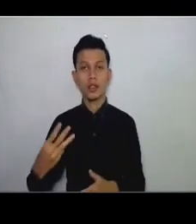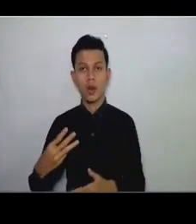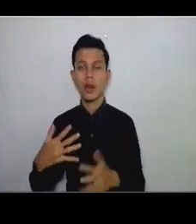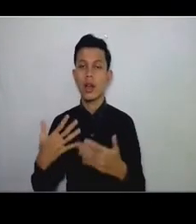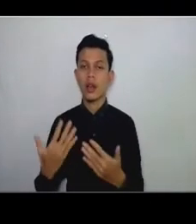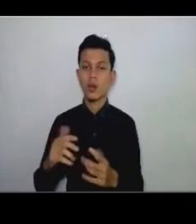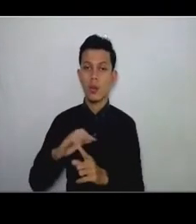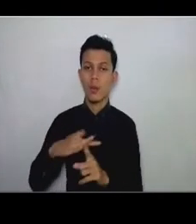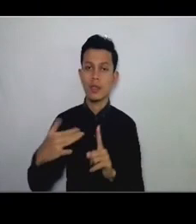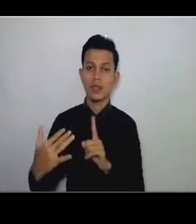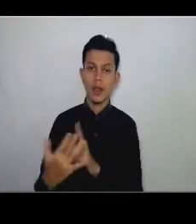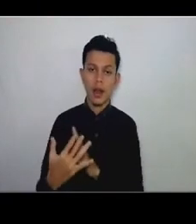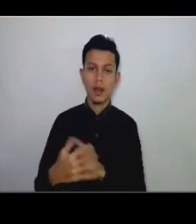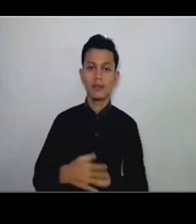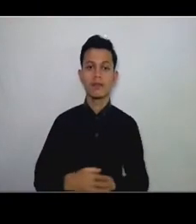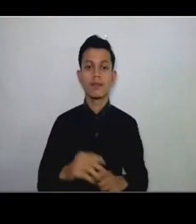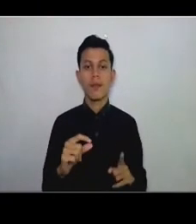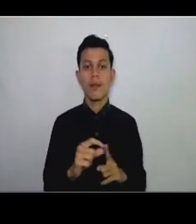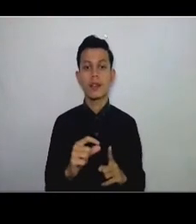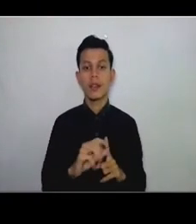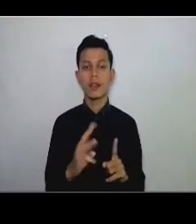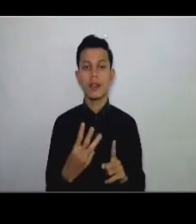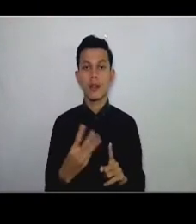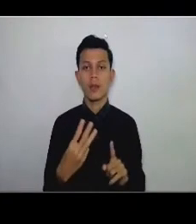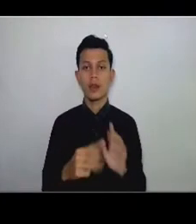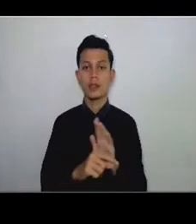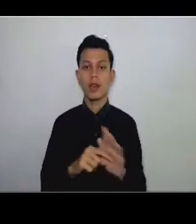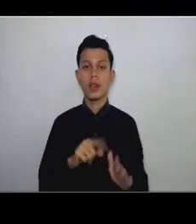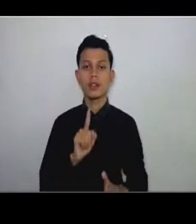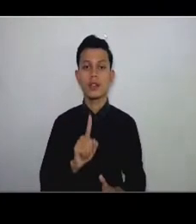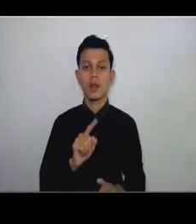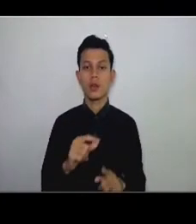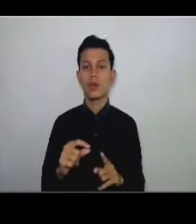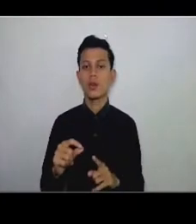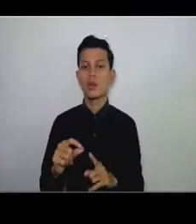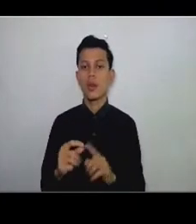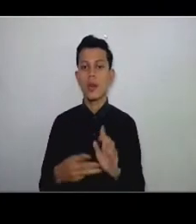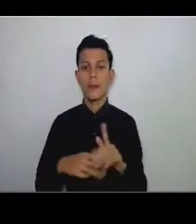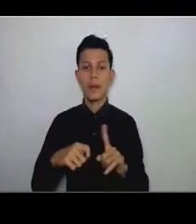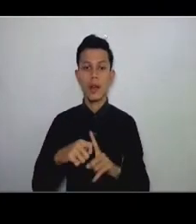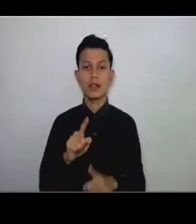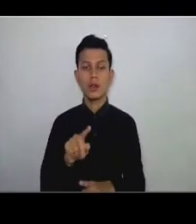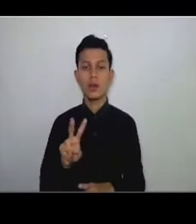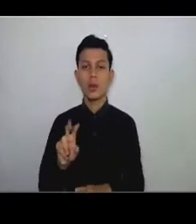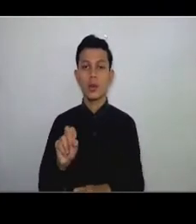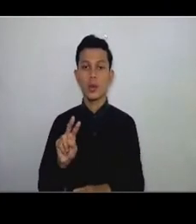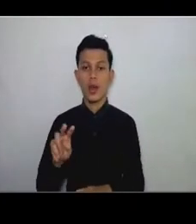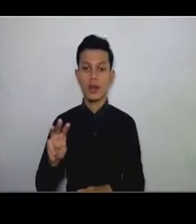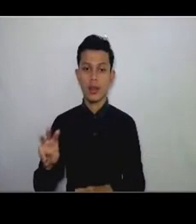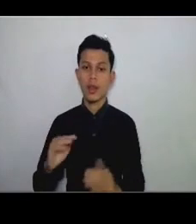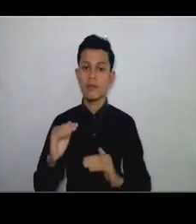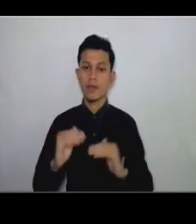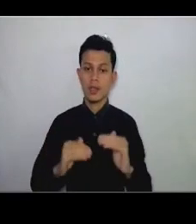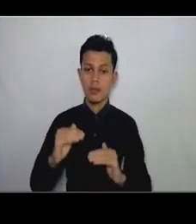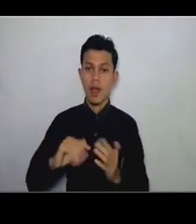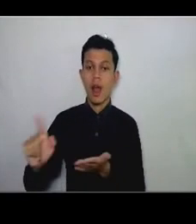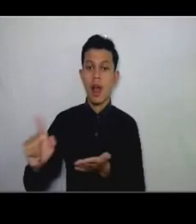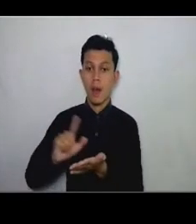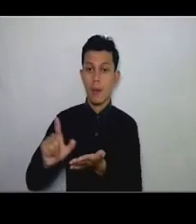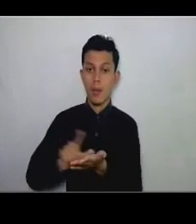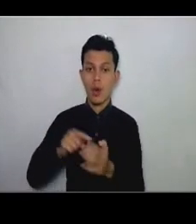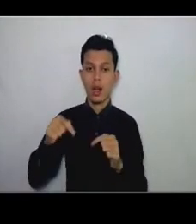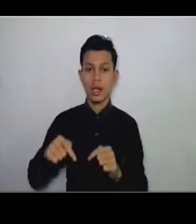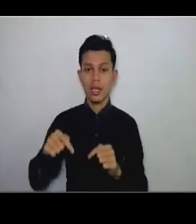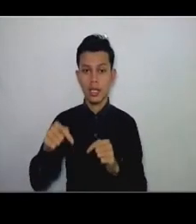masyarakat luas FD pasal 13 ayat 1 PMK 1 2023 menimbang bahwa laporan Aku adalah